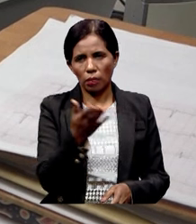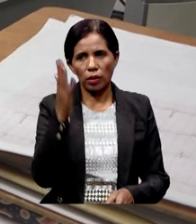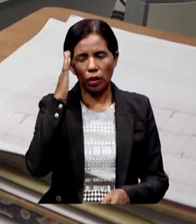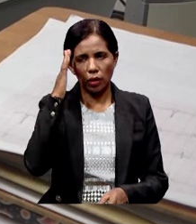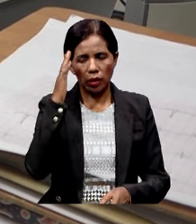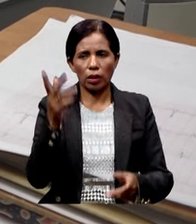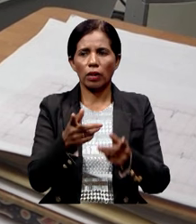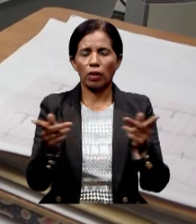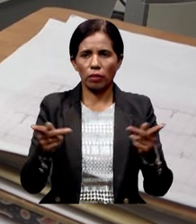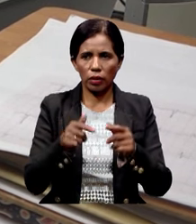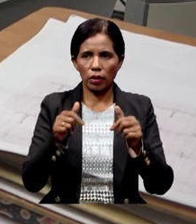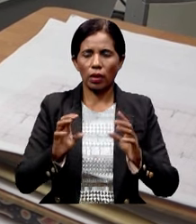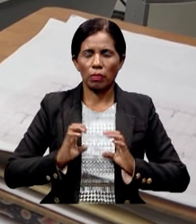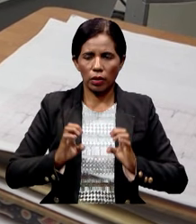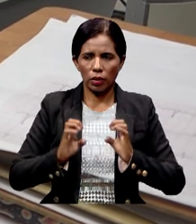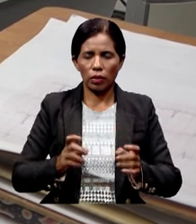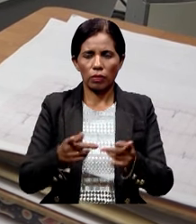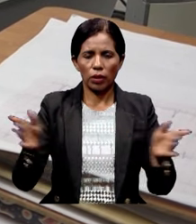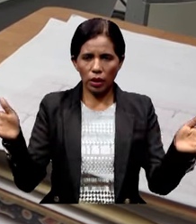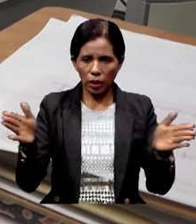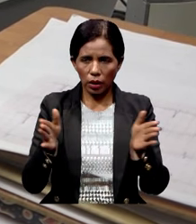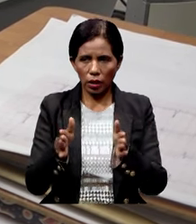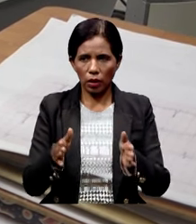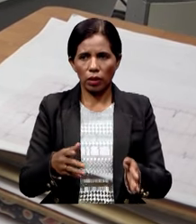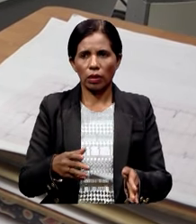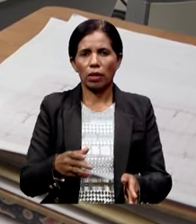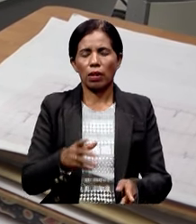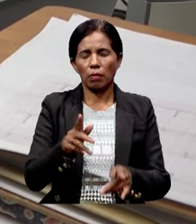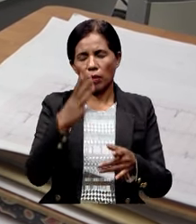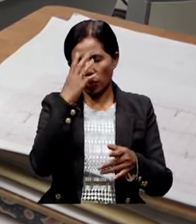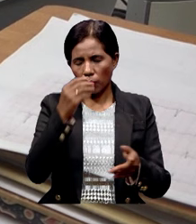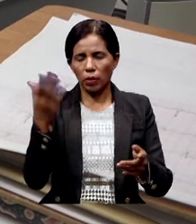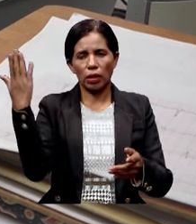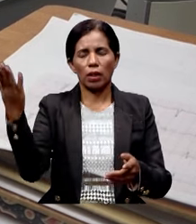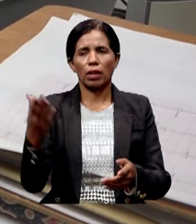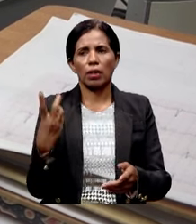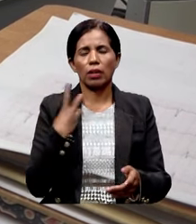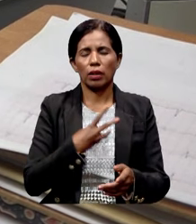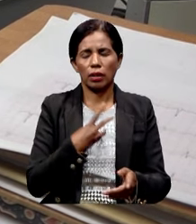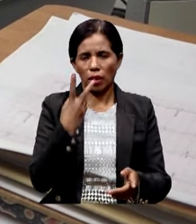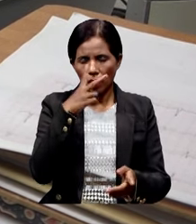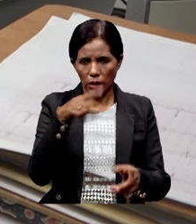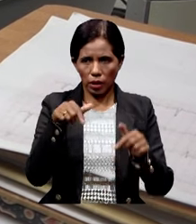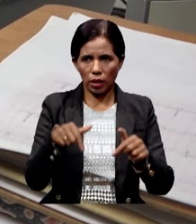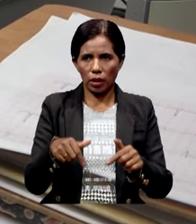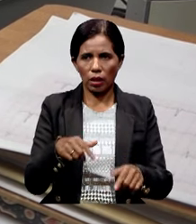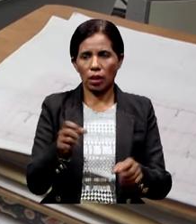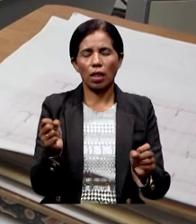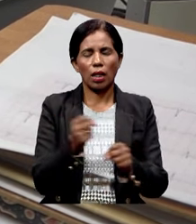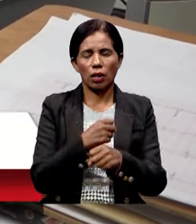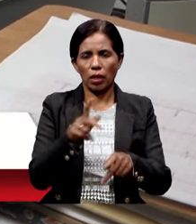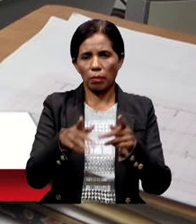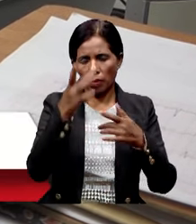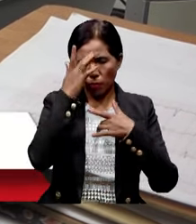fatim be emerging fatim kuang fatim ba baixa balaram laia ita persi halo observasi ne ni halo paciente nakun